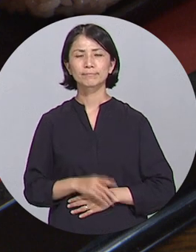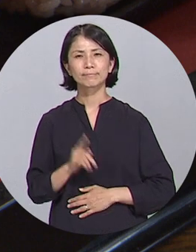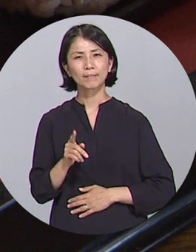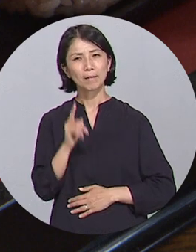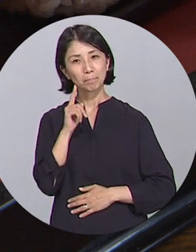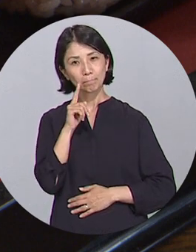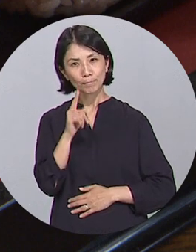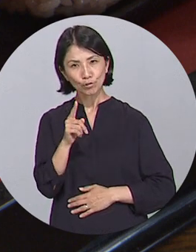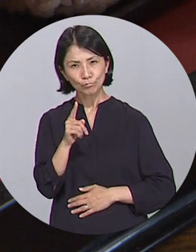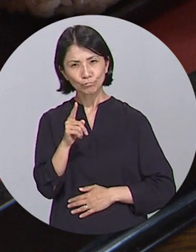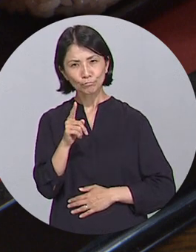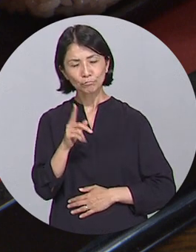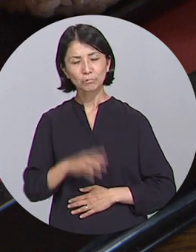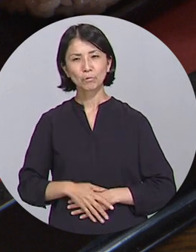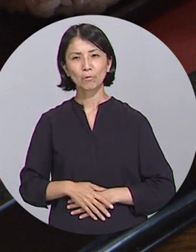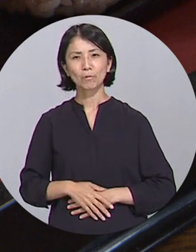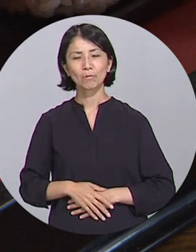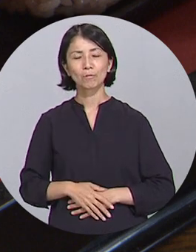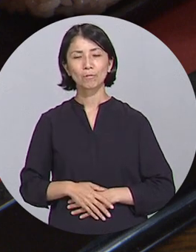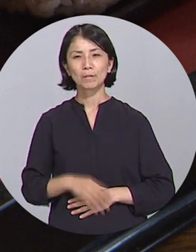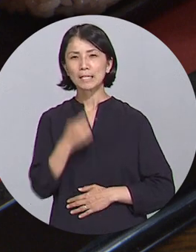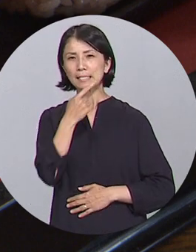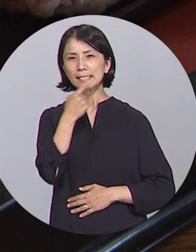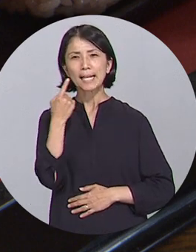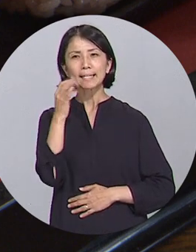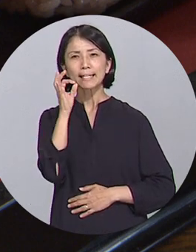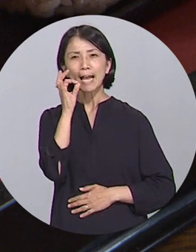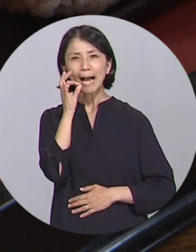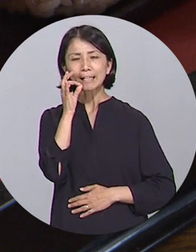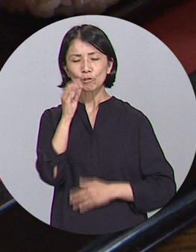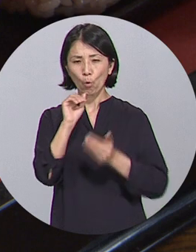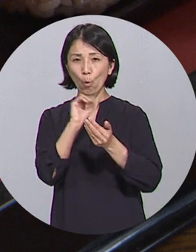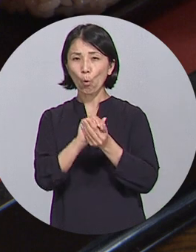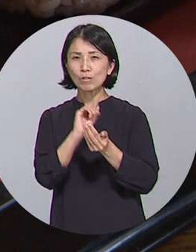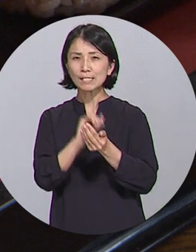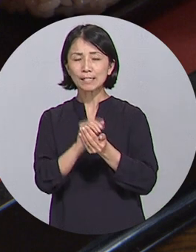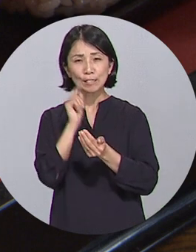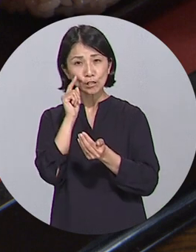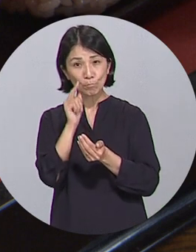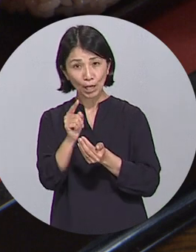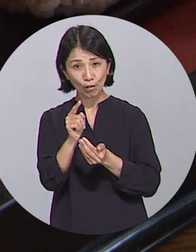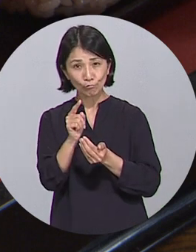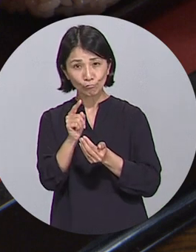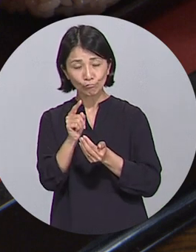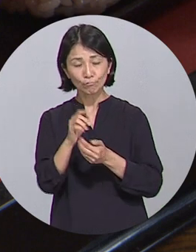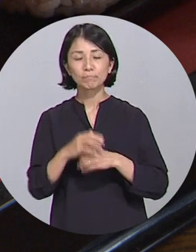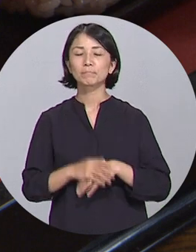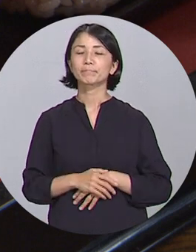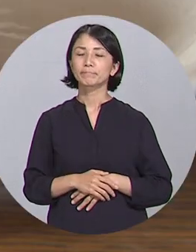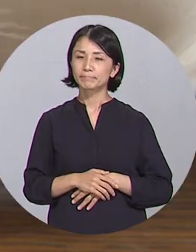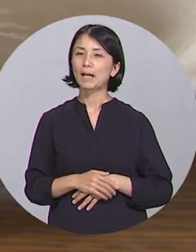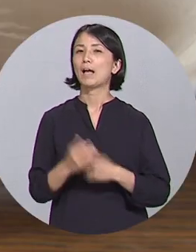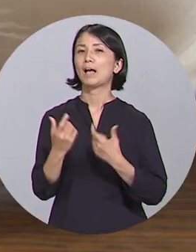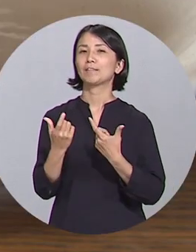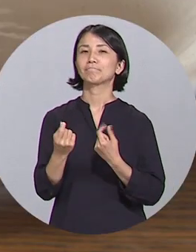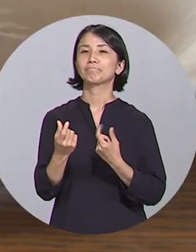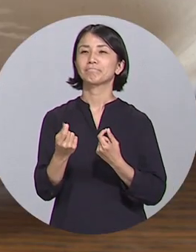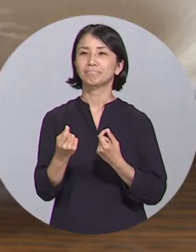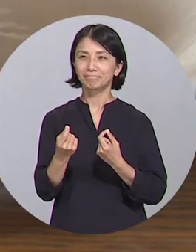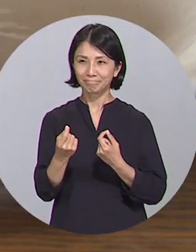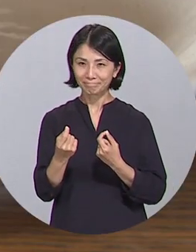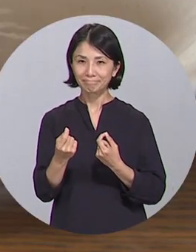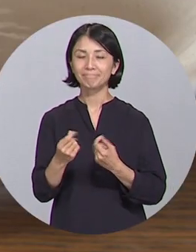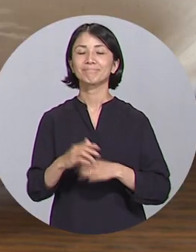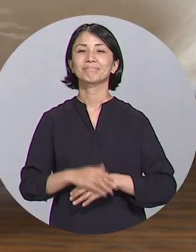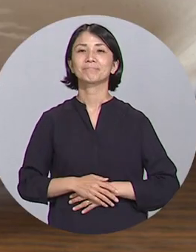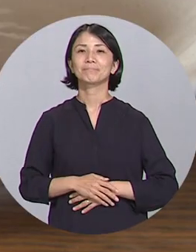こう言っちゃなんですけど、はい、これってね、赤飯のおにぎりって言われても。 確かにね、そう見える方多い